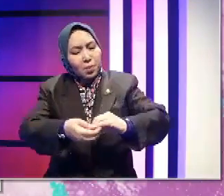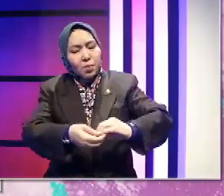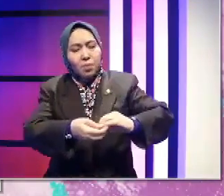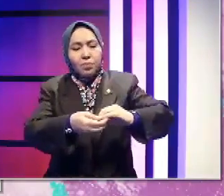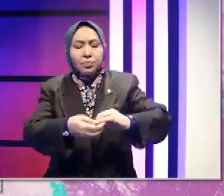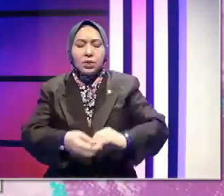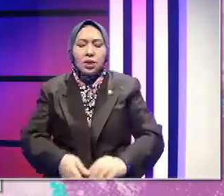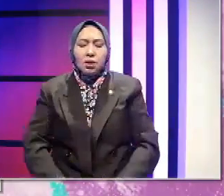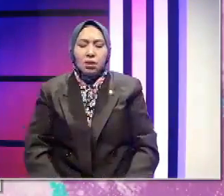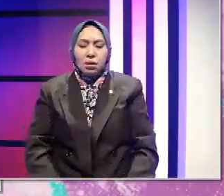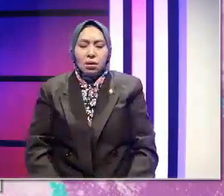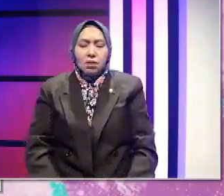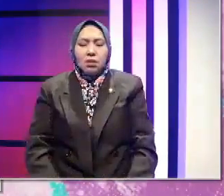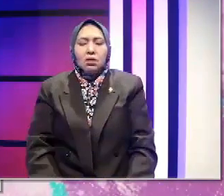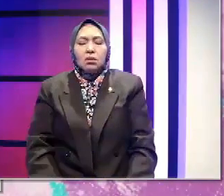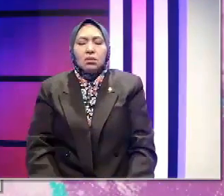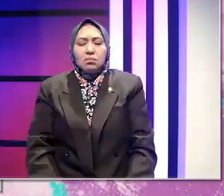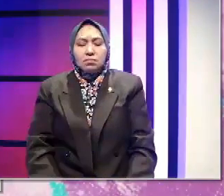الأعلون